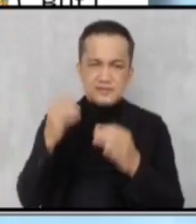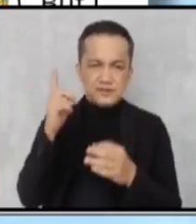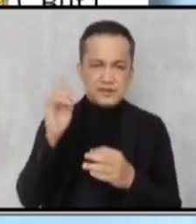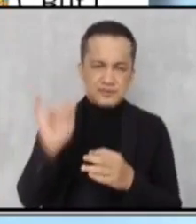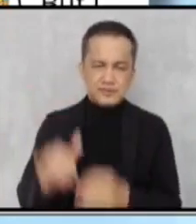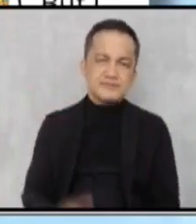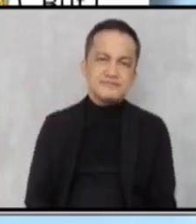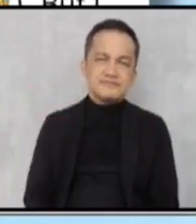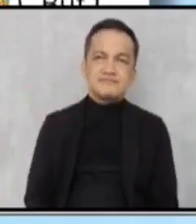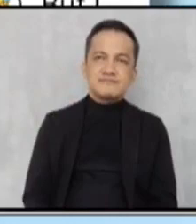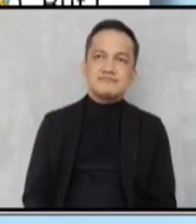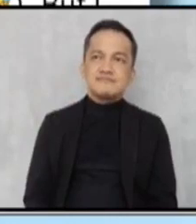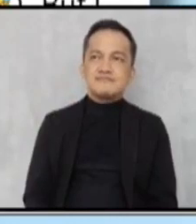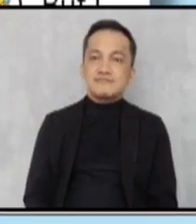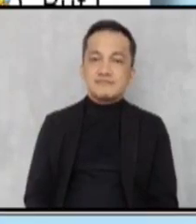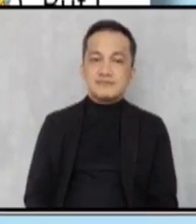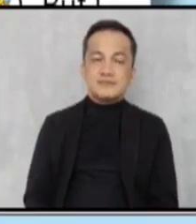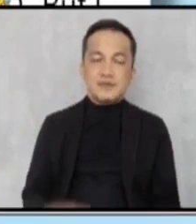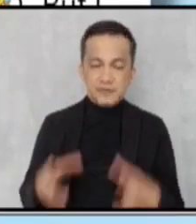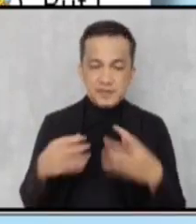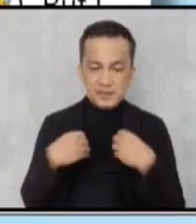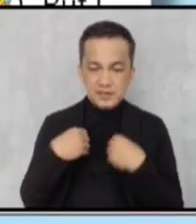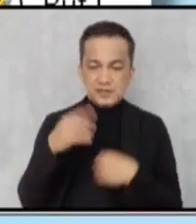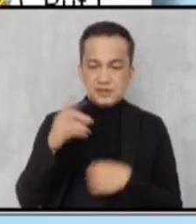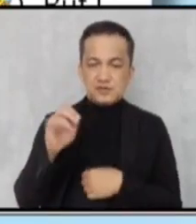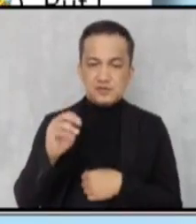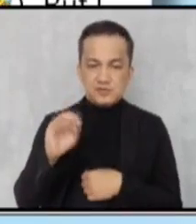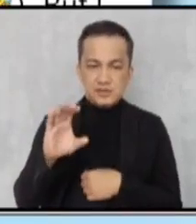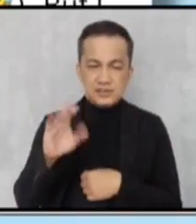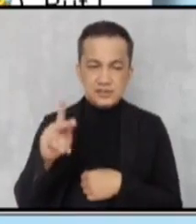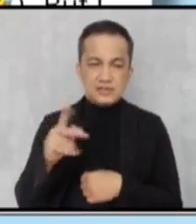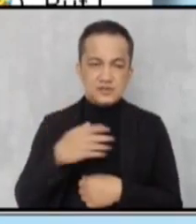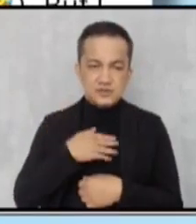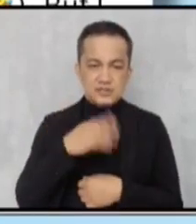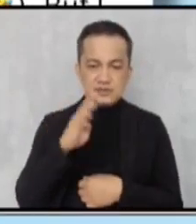Matatandang umamin si Dominic noon na gusto niya si Bea at